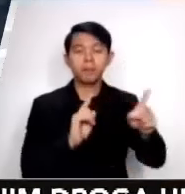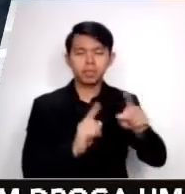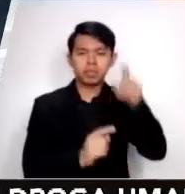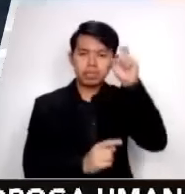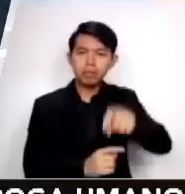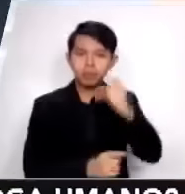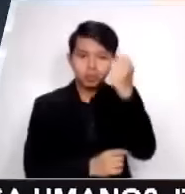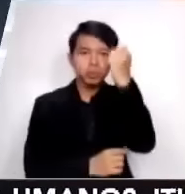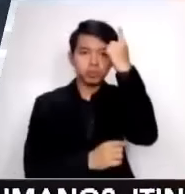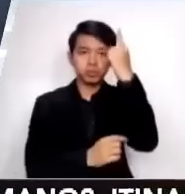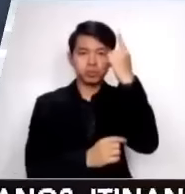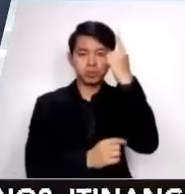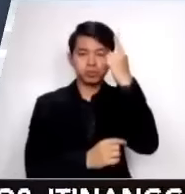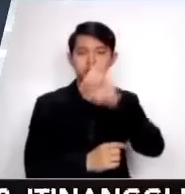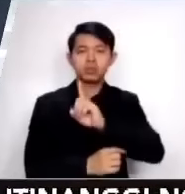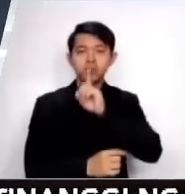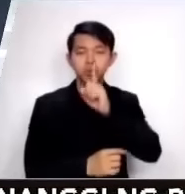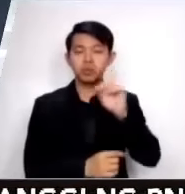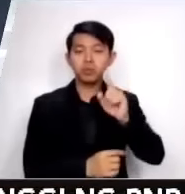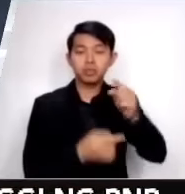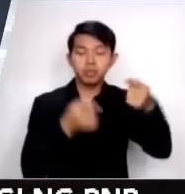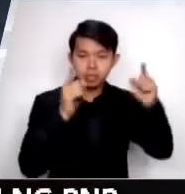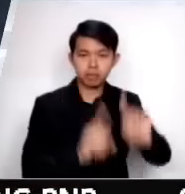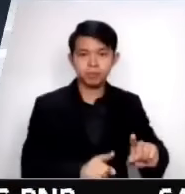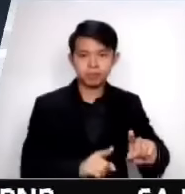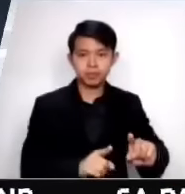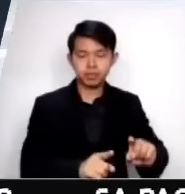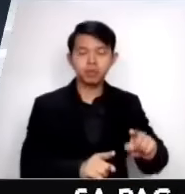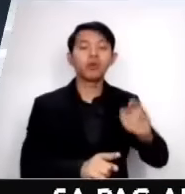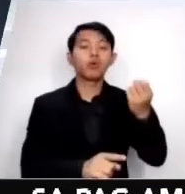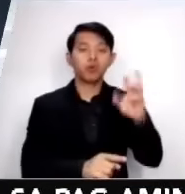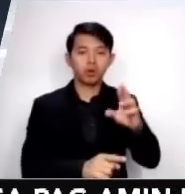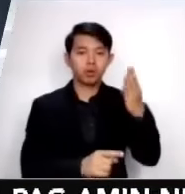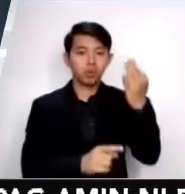mga nangyari talaga, kung bakit nangyari yun. At